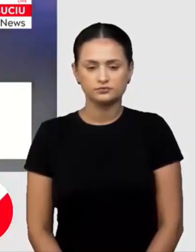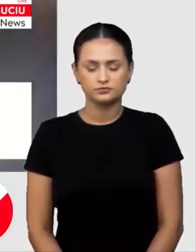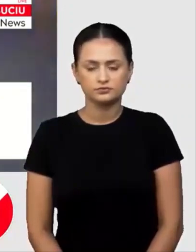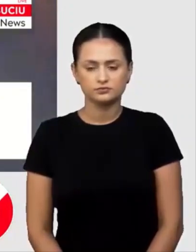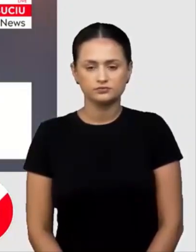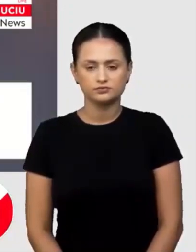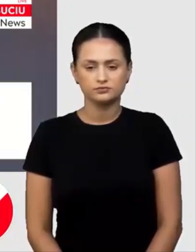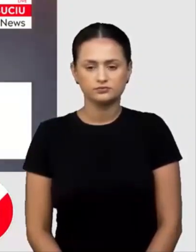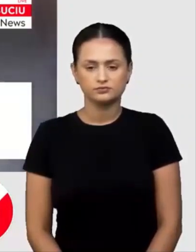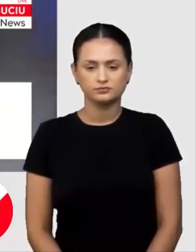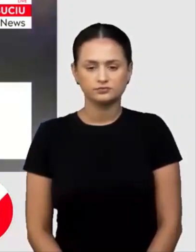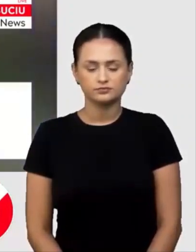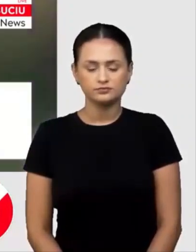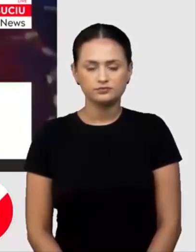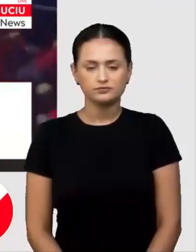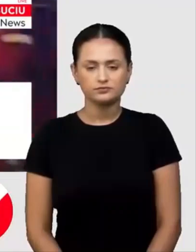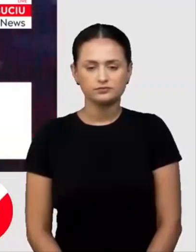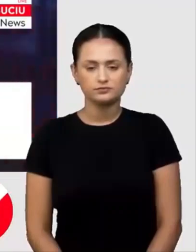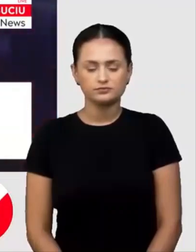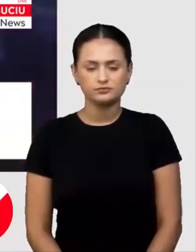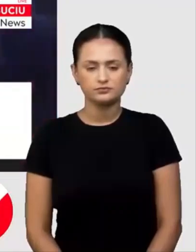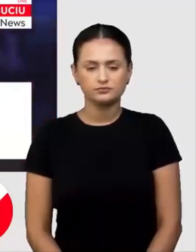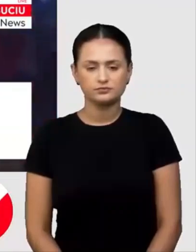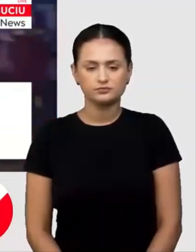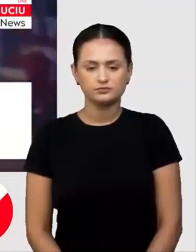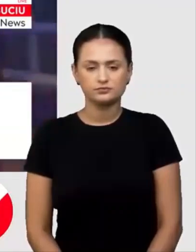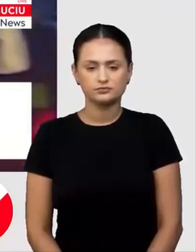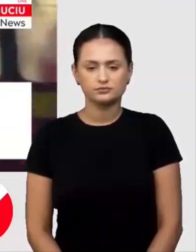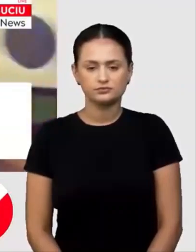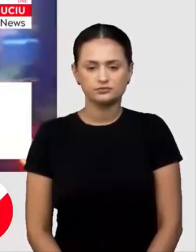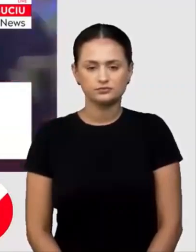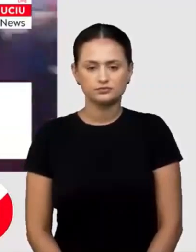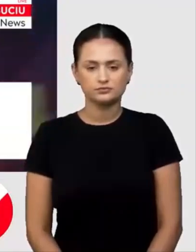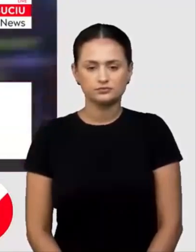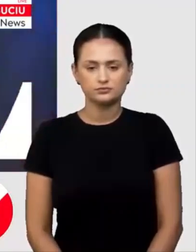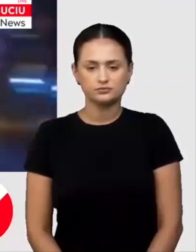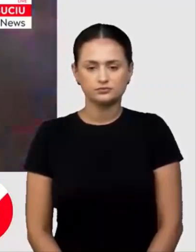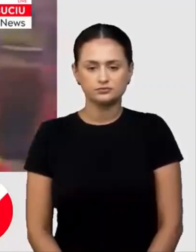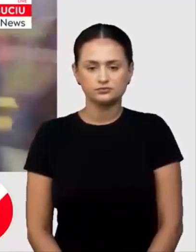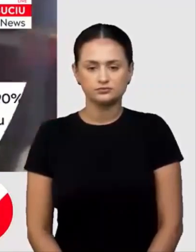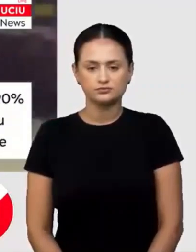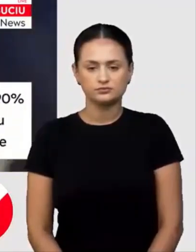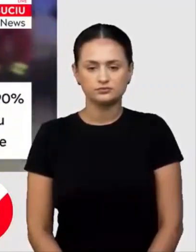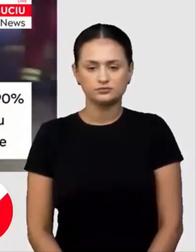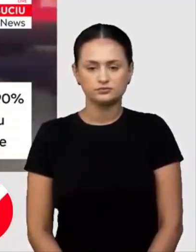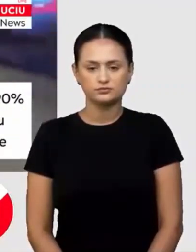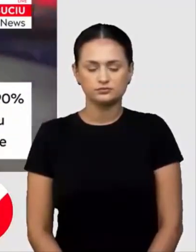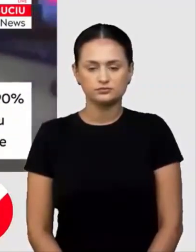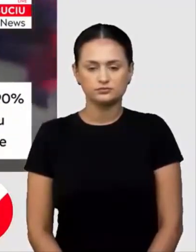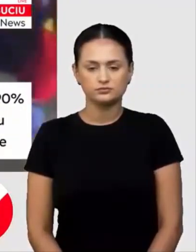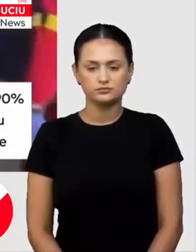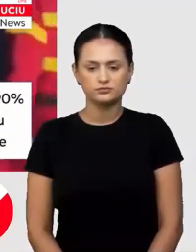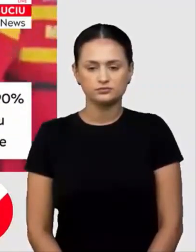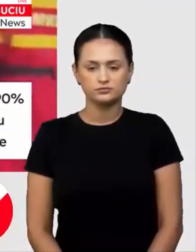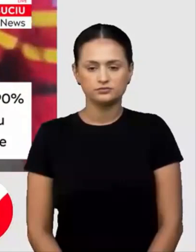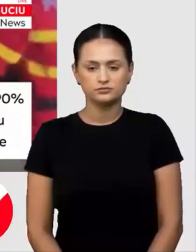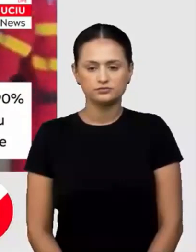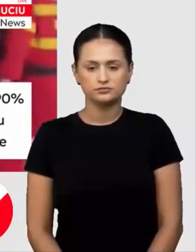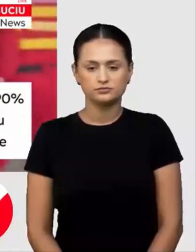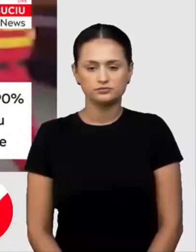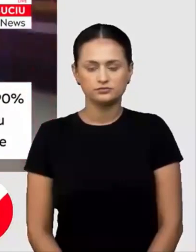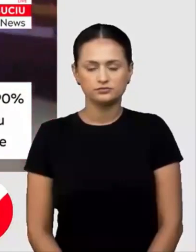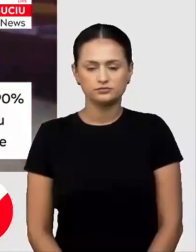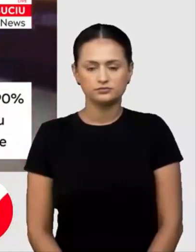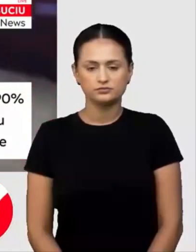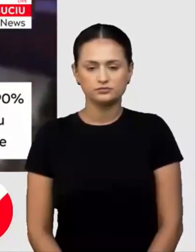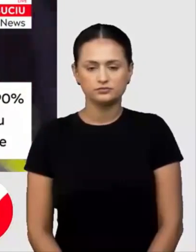victimelor se ridică astfel la 3 numărul victimelor decedate Și avem și 12